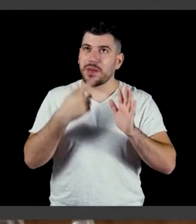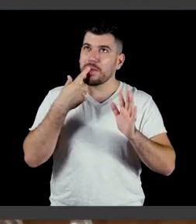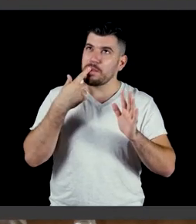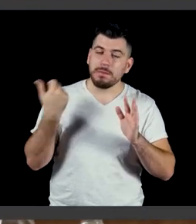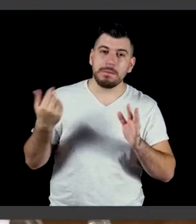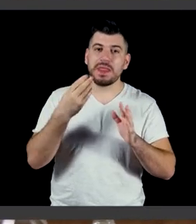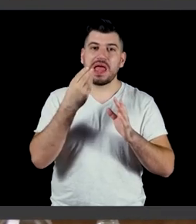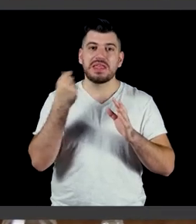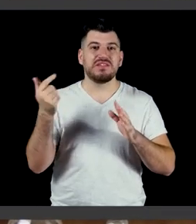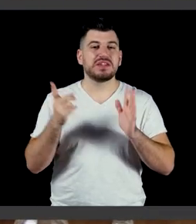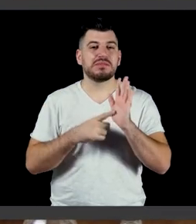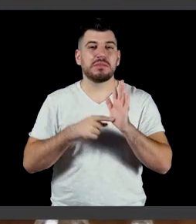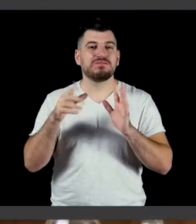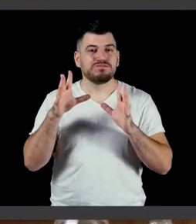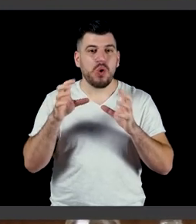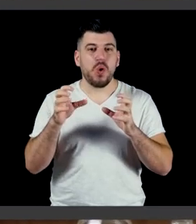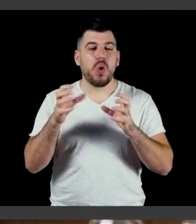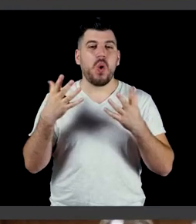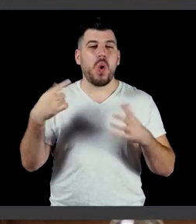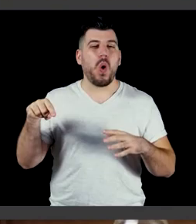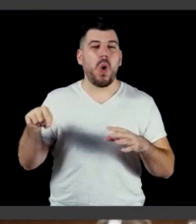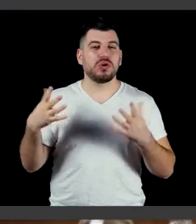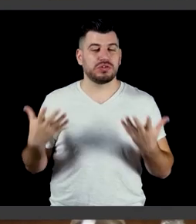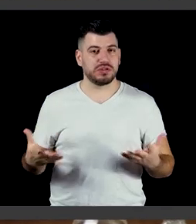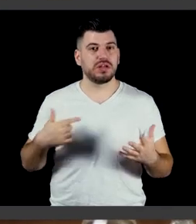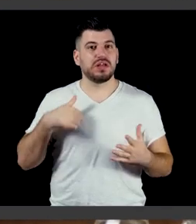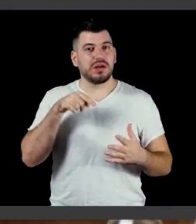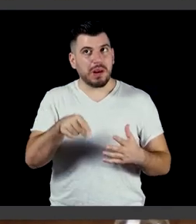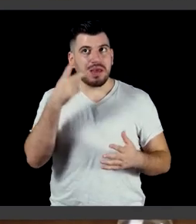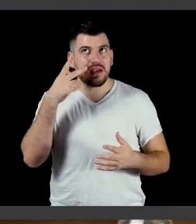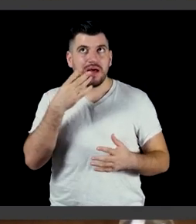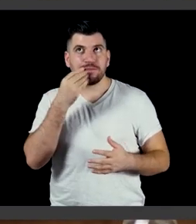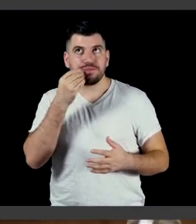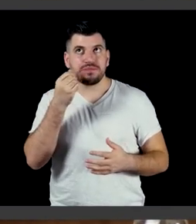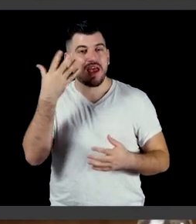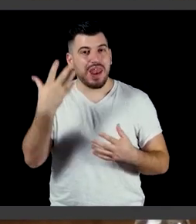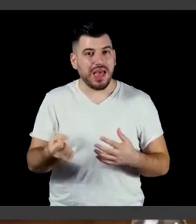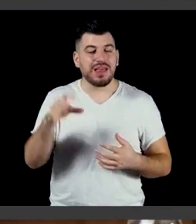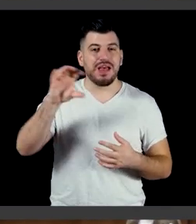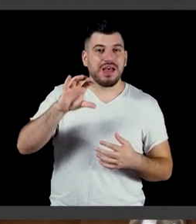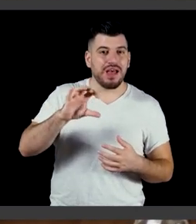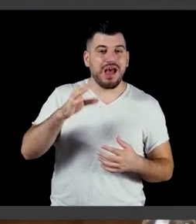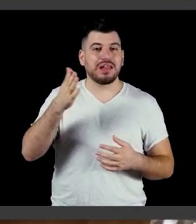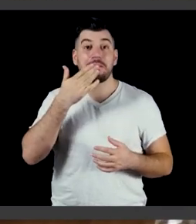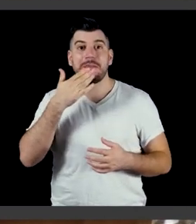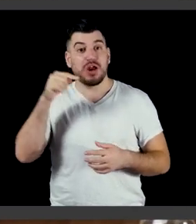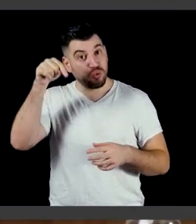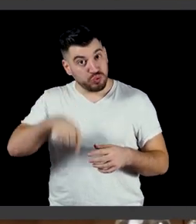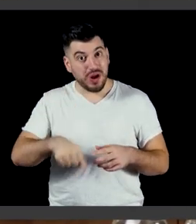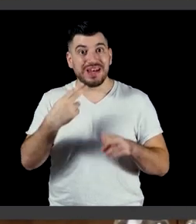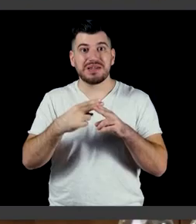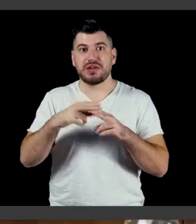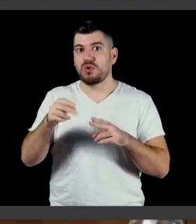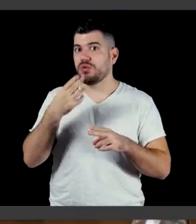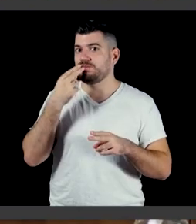γεύση, πρέπει να βγαίνει το λάδι, να βγαίνει το αλατοπίπερο, γιατί το αλατοπίπερο είναι πολύ βασικό, πρέπει να το βάλουμε τώρα, και πρέπει γενικά να